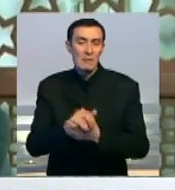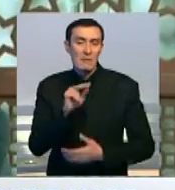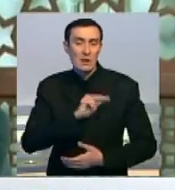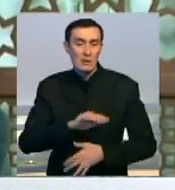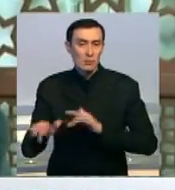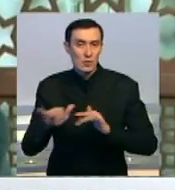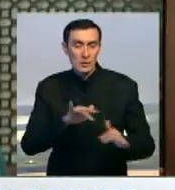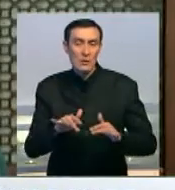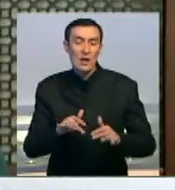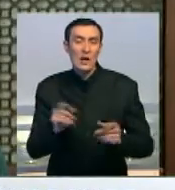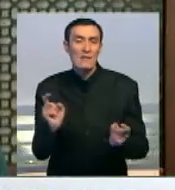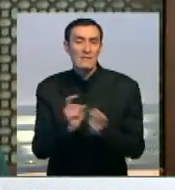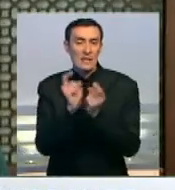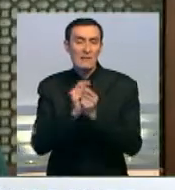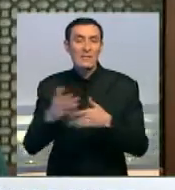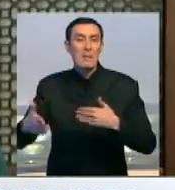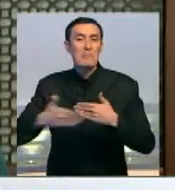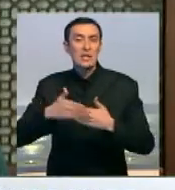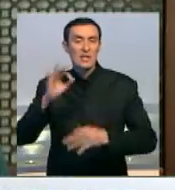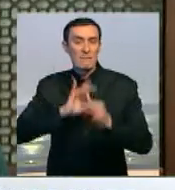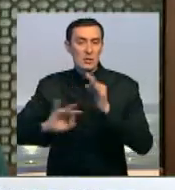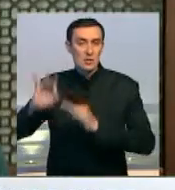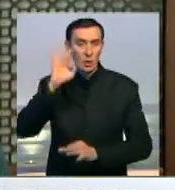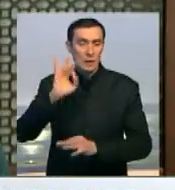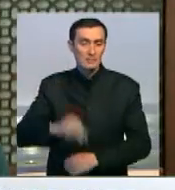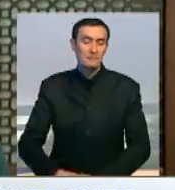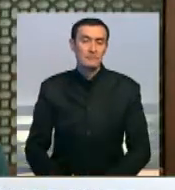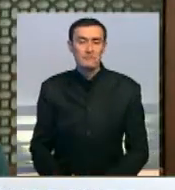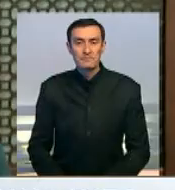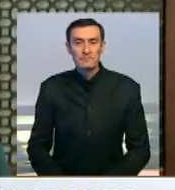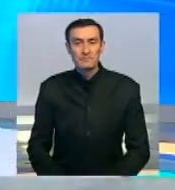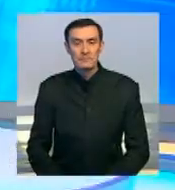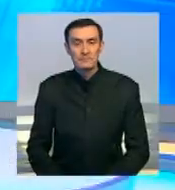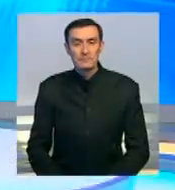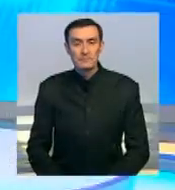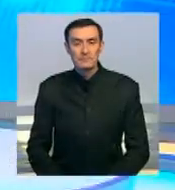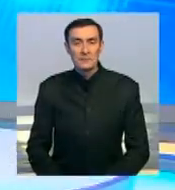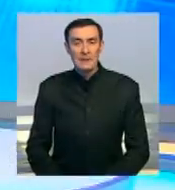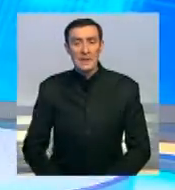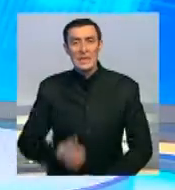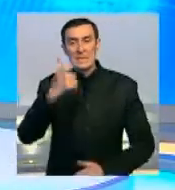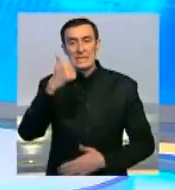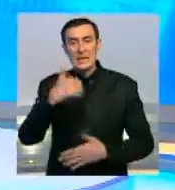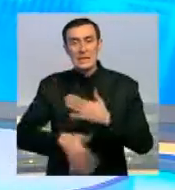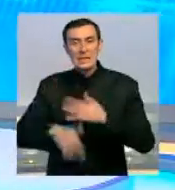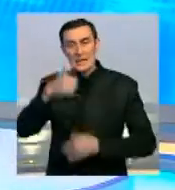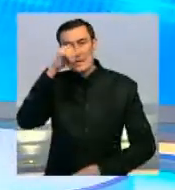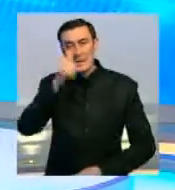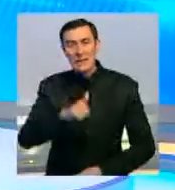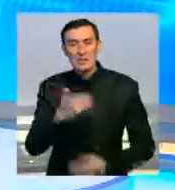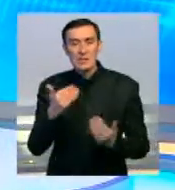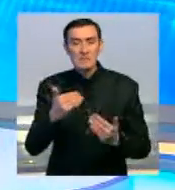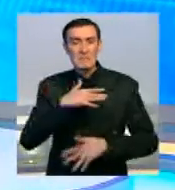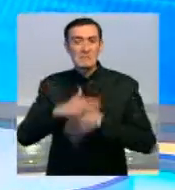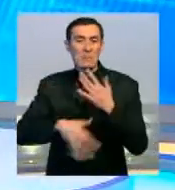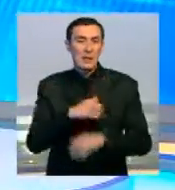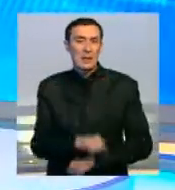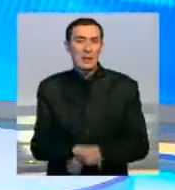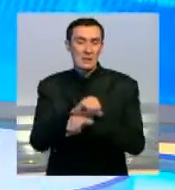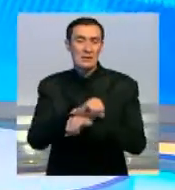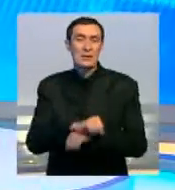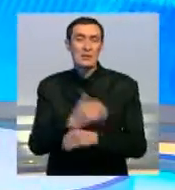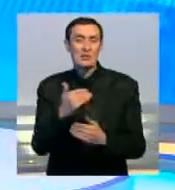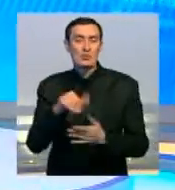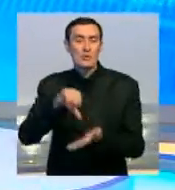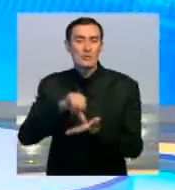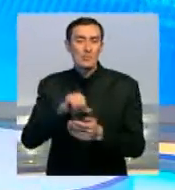урегулированию конфликта на Ближнем Востоке. Столица Греции охвачена беспорядками. На улице